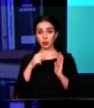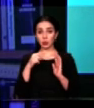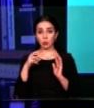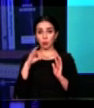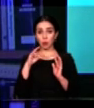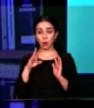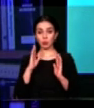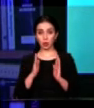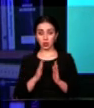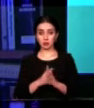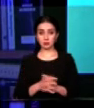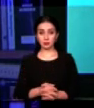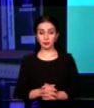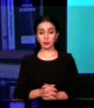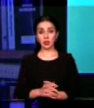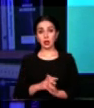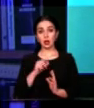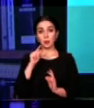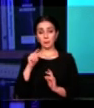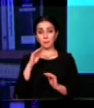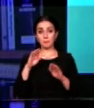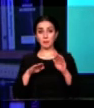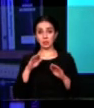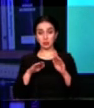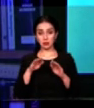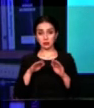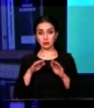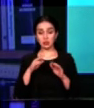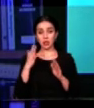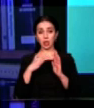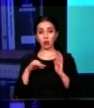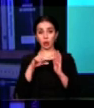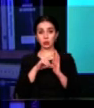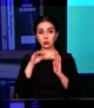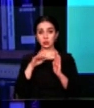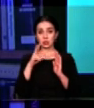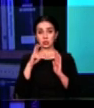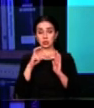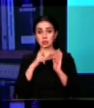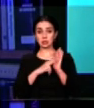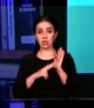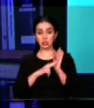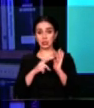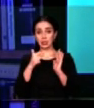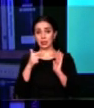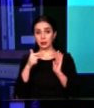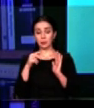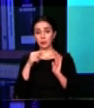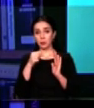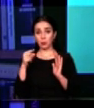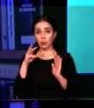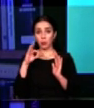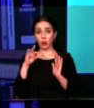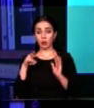gram taqsim mol bo'ladi. Polimerning molekulyar massasi esa 56280 gram taqsim